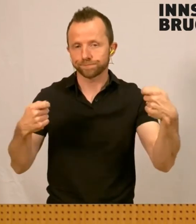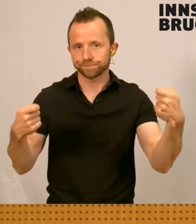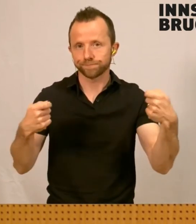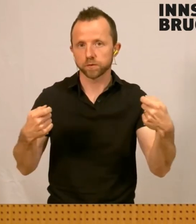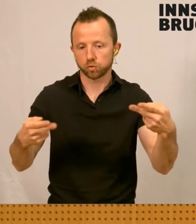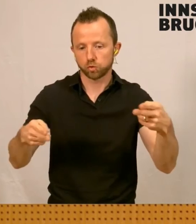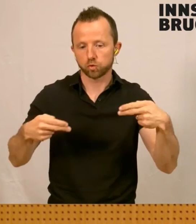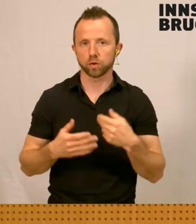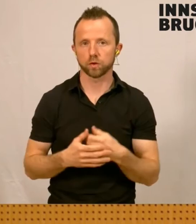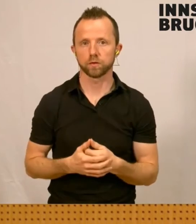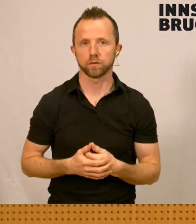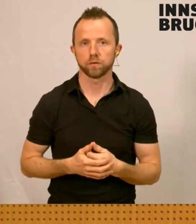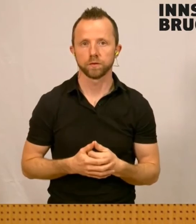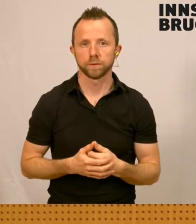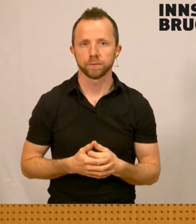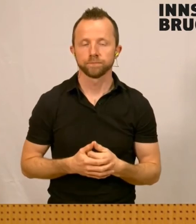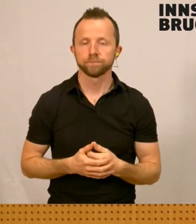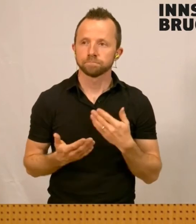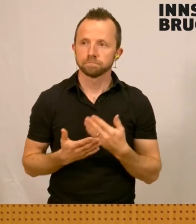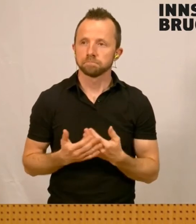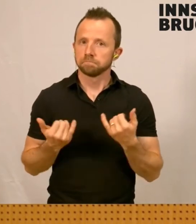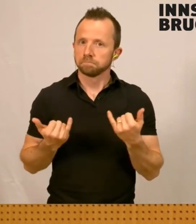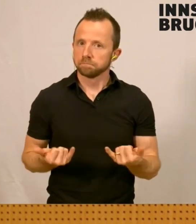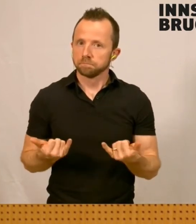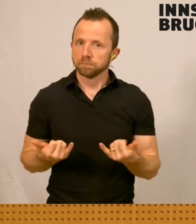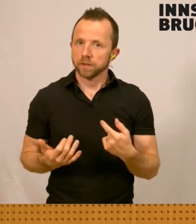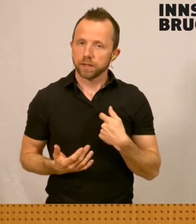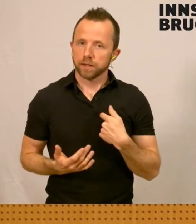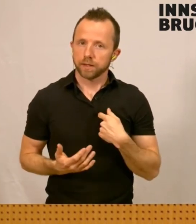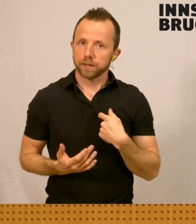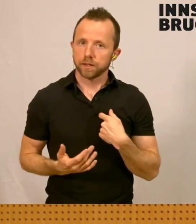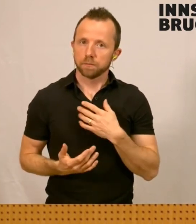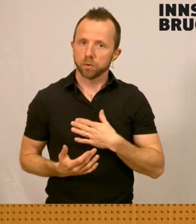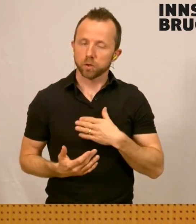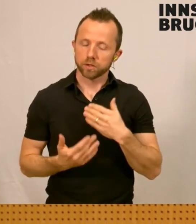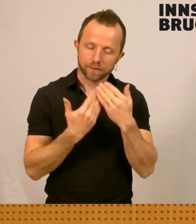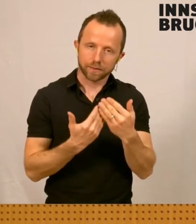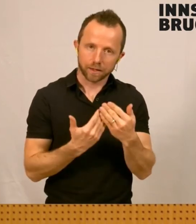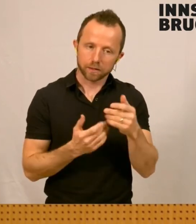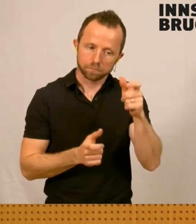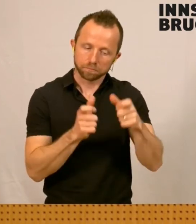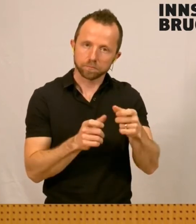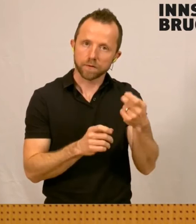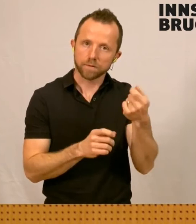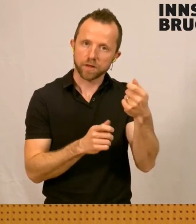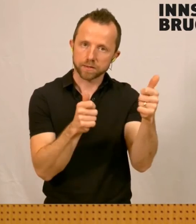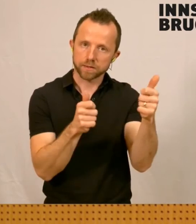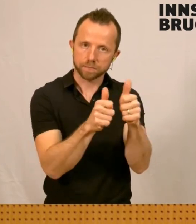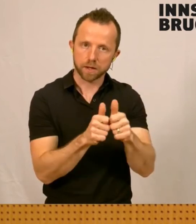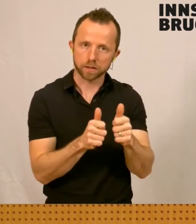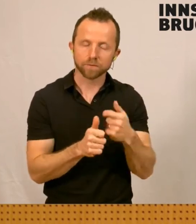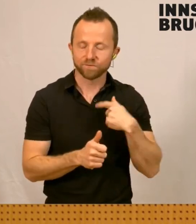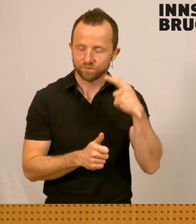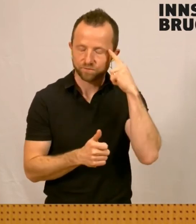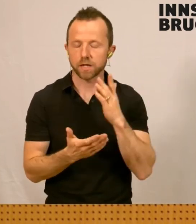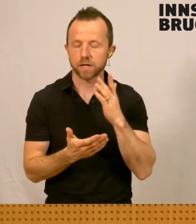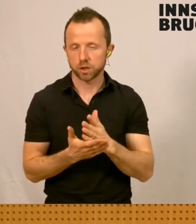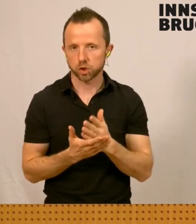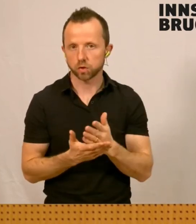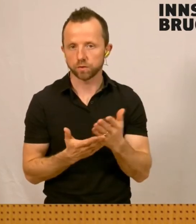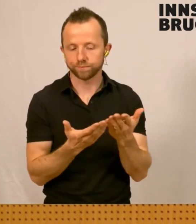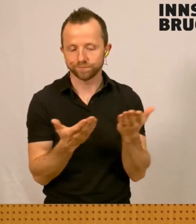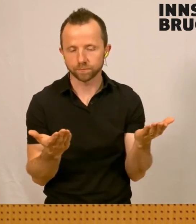zurück. An dieser Stelle spreche ich auch meinen großen Dank an die Finanzpartner aus, wohl wissend, dass